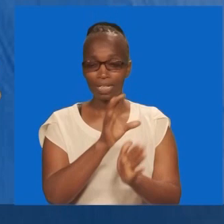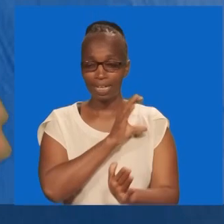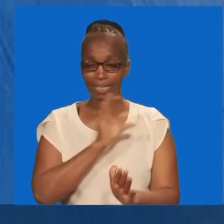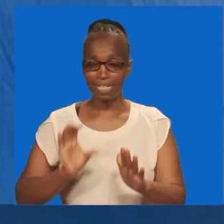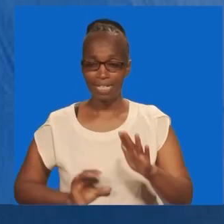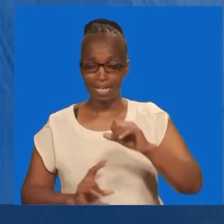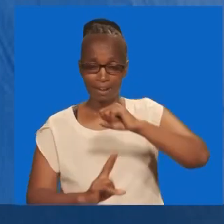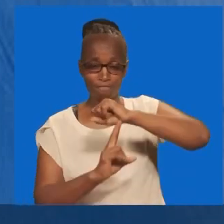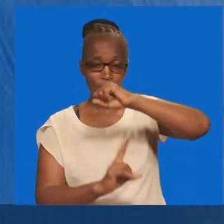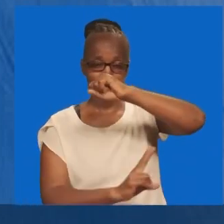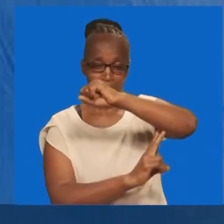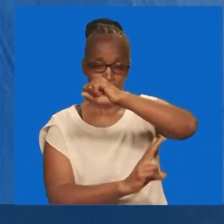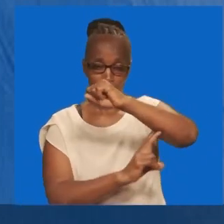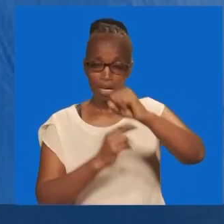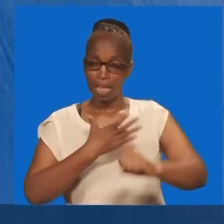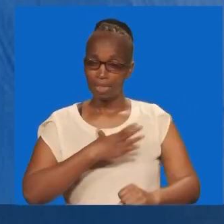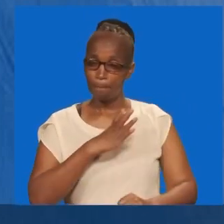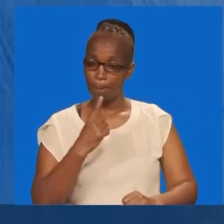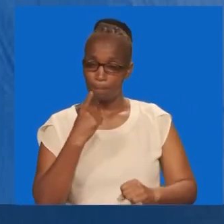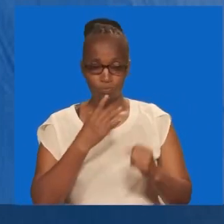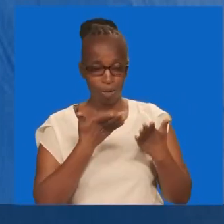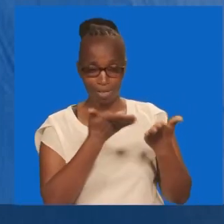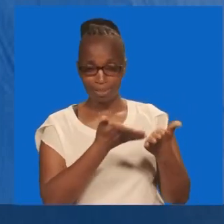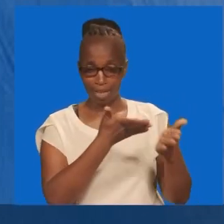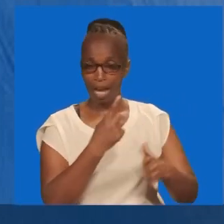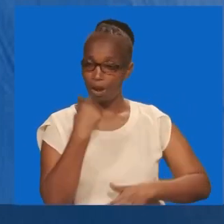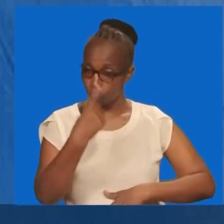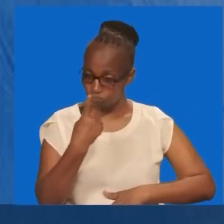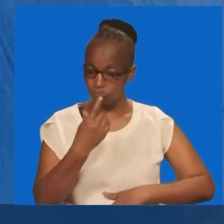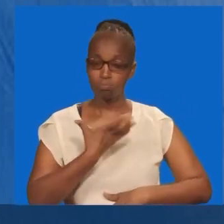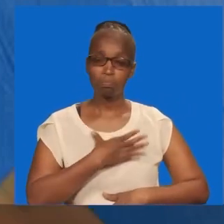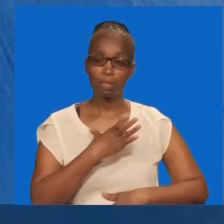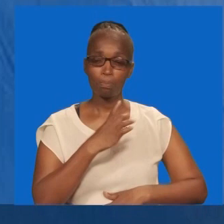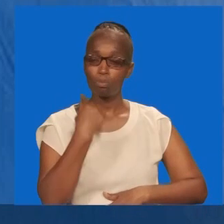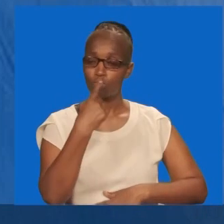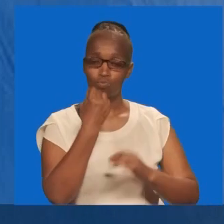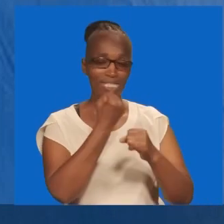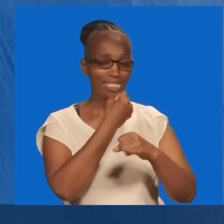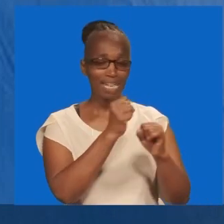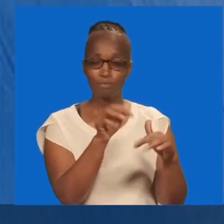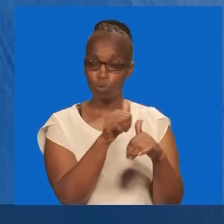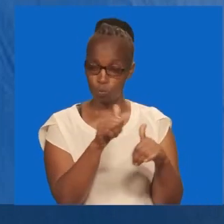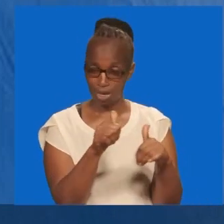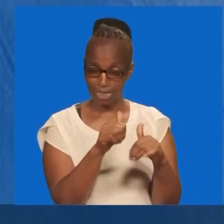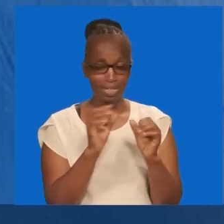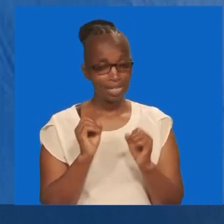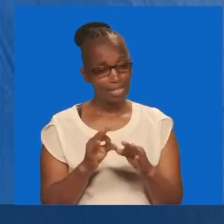misingi ya Kikristo, utapata ya kwamba walio pale ni watu ambao wameokoka.